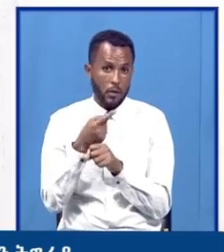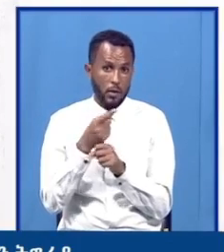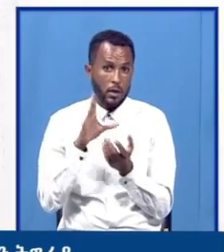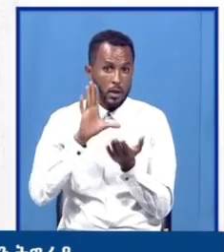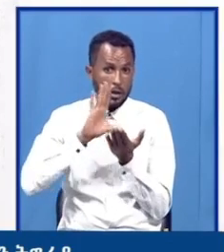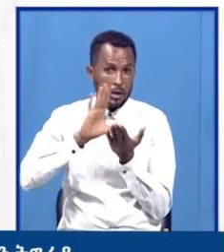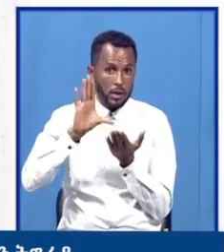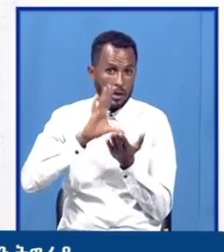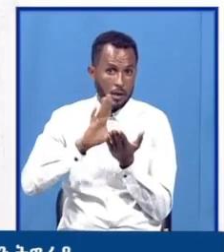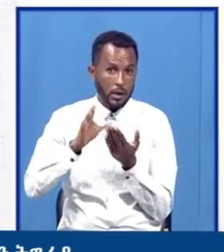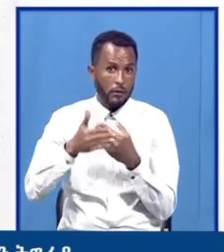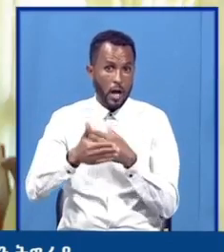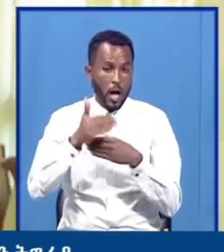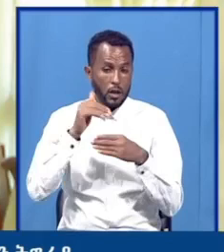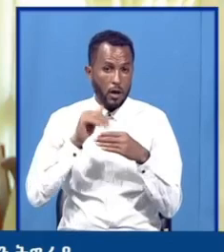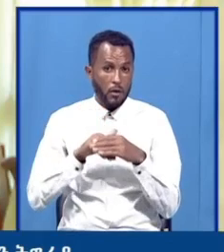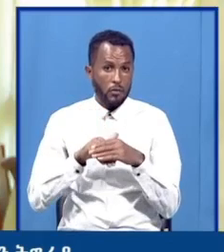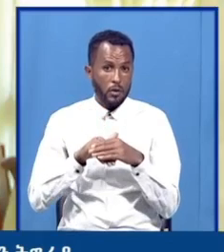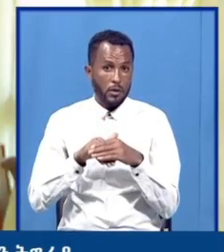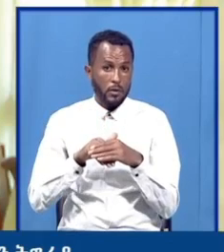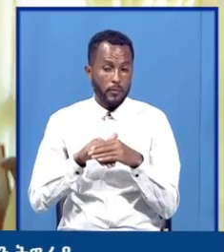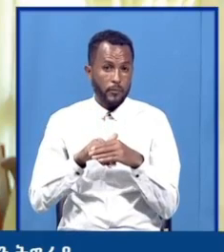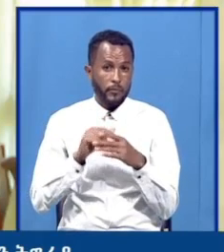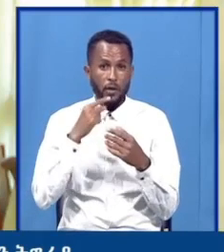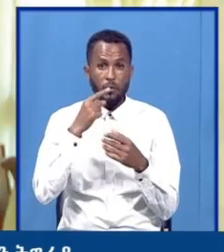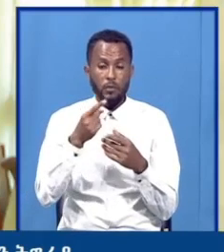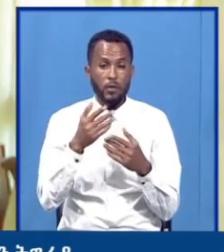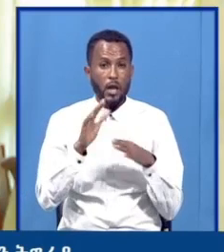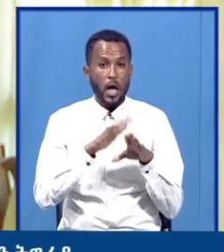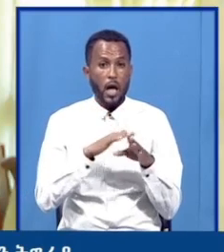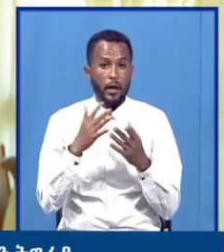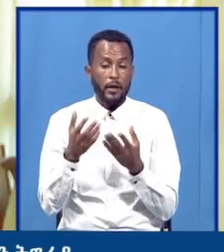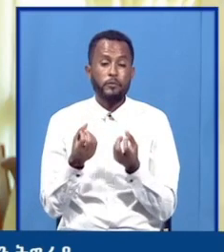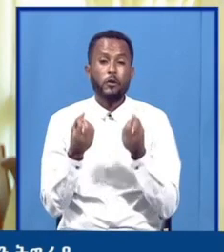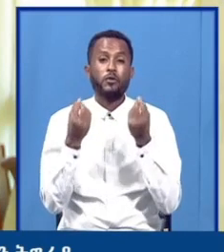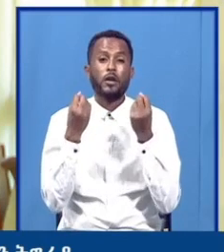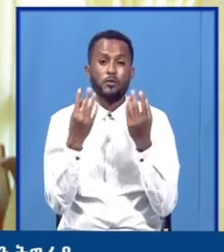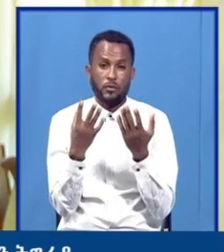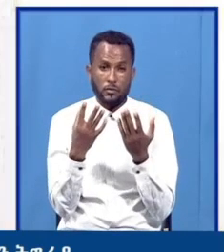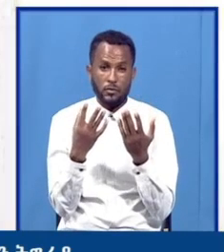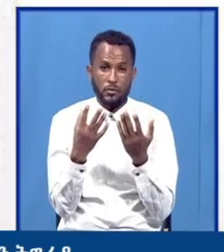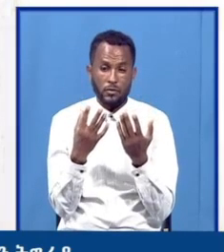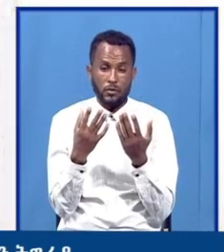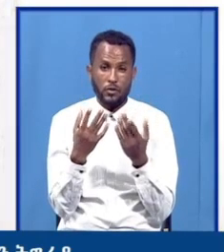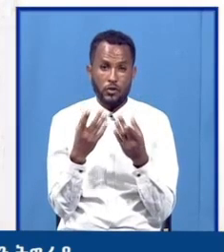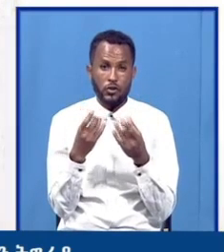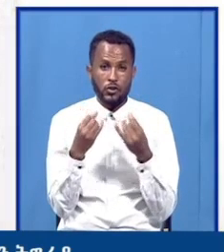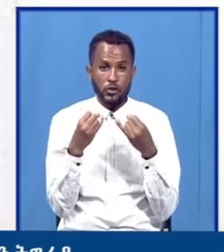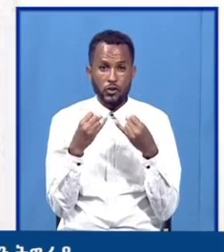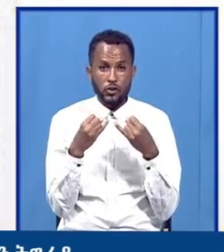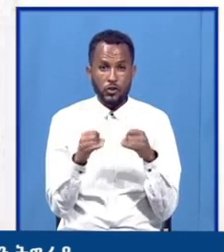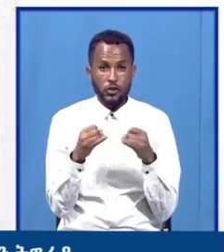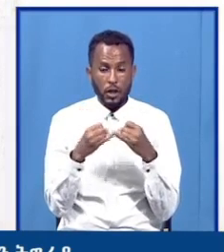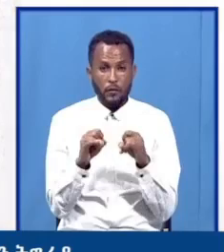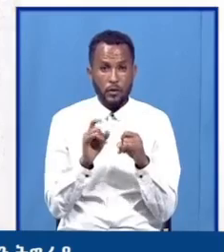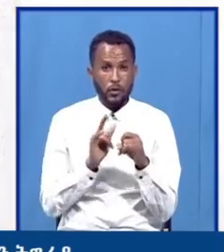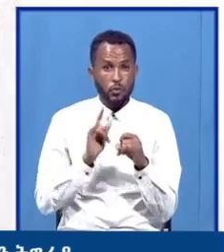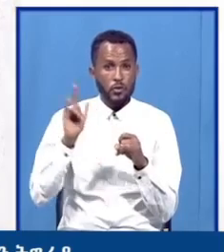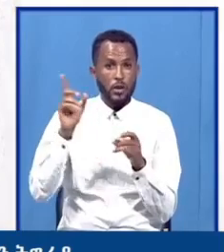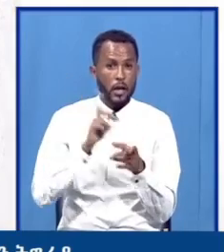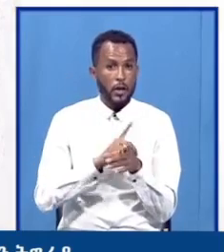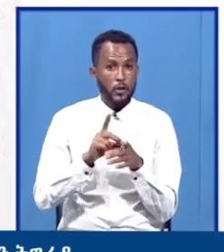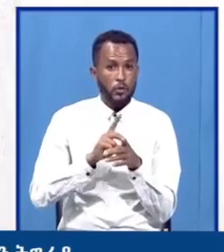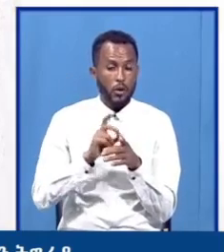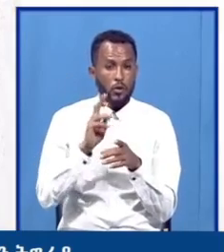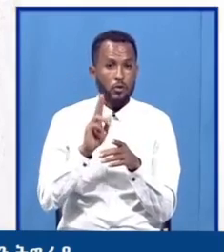قبري اتاوتات تم نولم زلنا قاش موزحتهم شرفي وصاي دولار ويورو وباوند حزوم